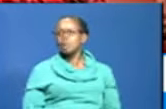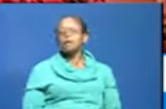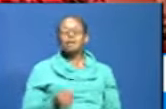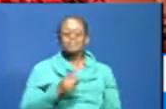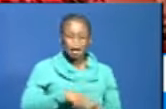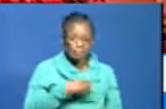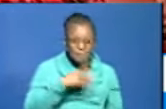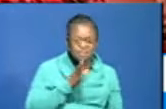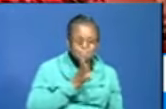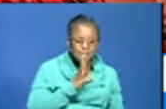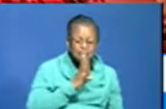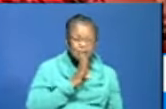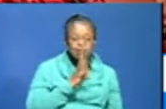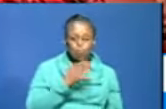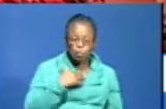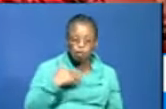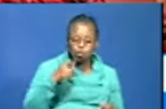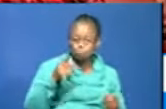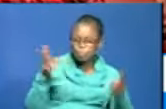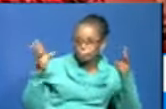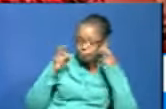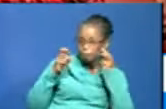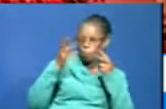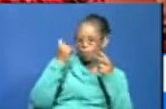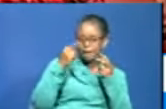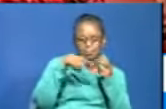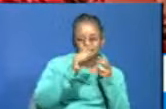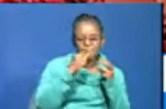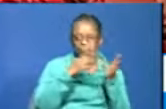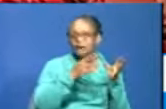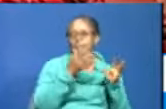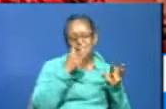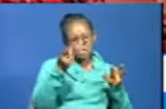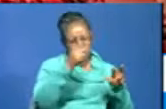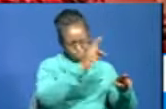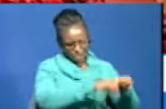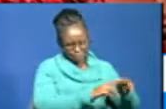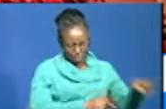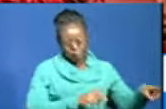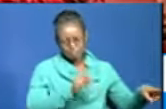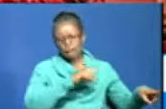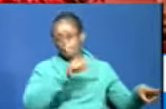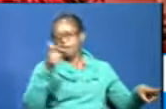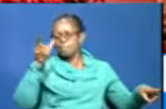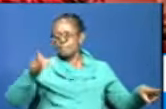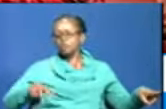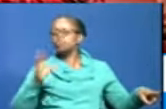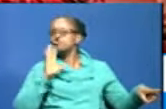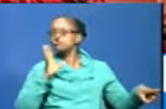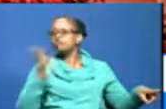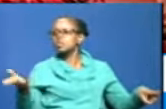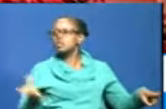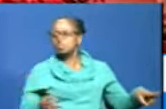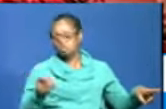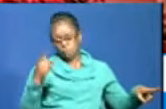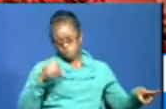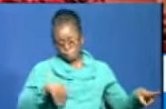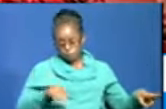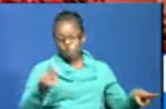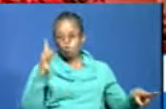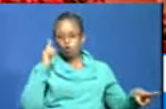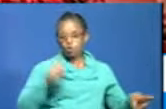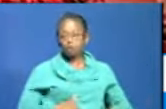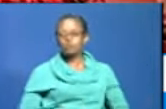naona yeye anaingilia sasa katikati. Kaa chini kidogo kama mtu mwingine anaongea. Zilizo sheria za bunge. Sasa